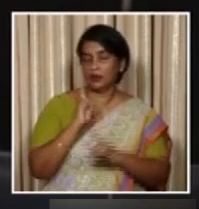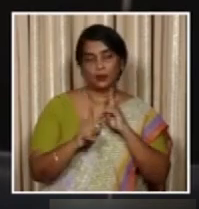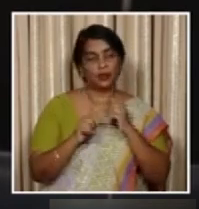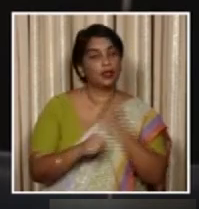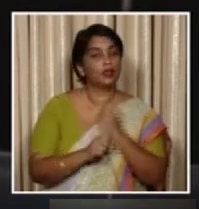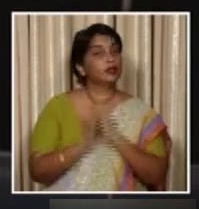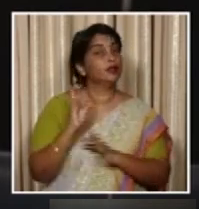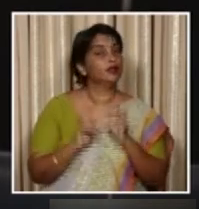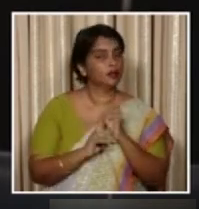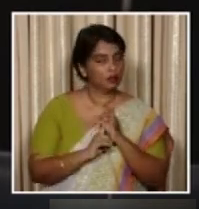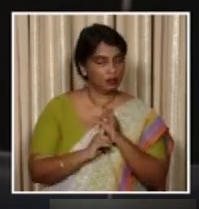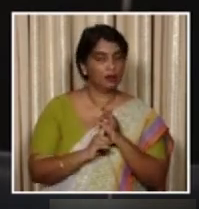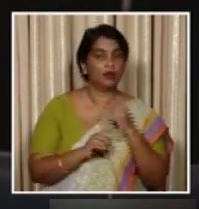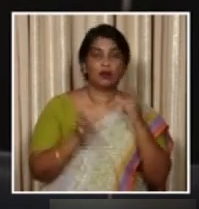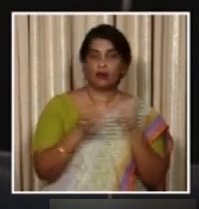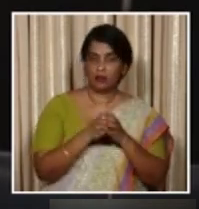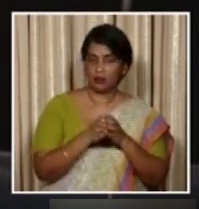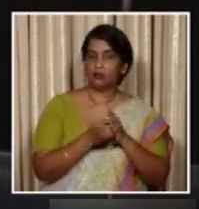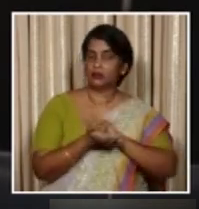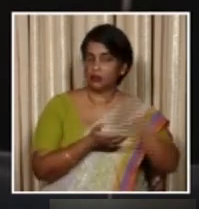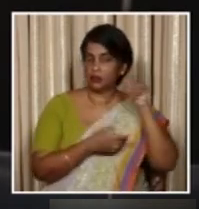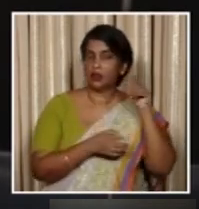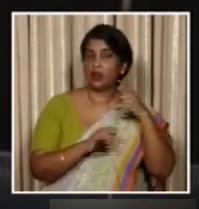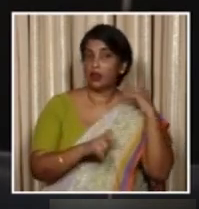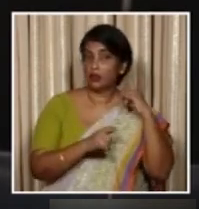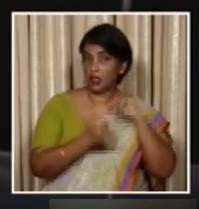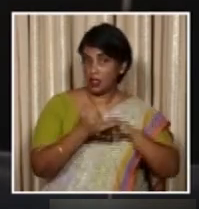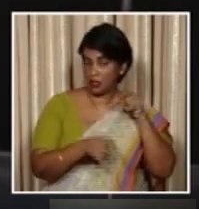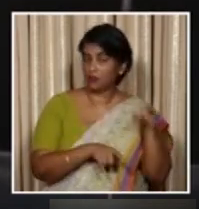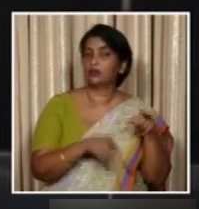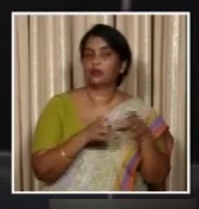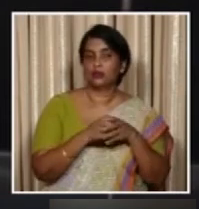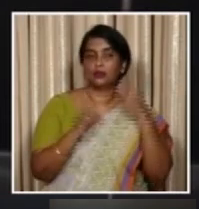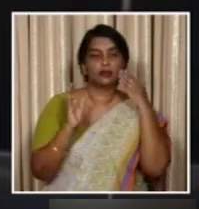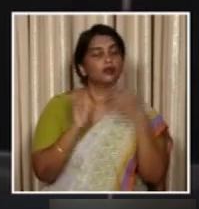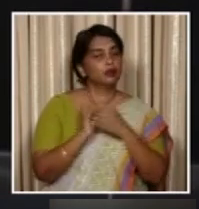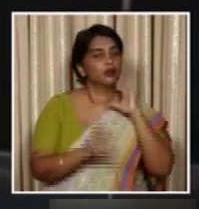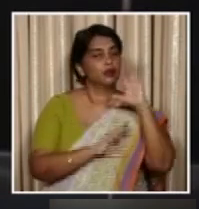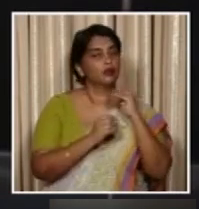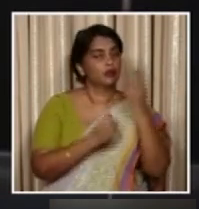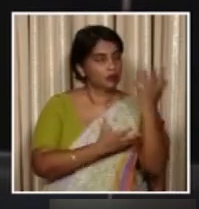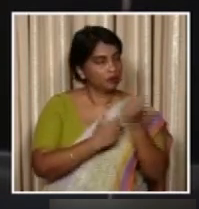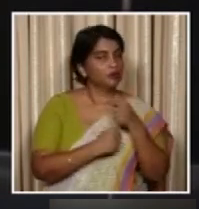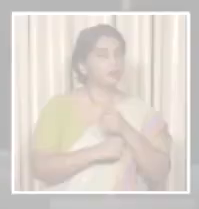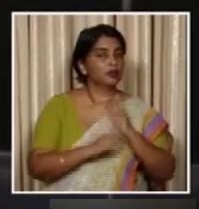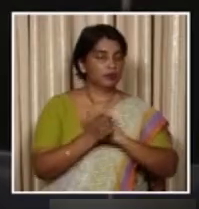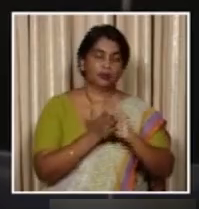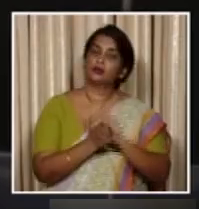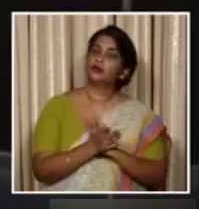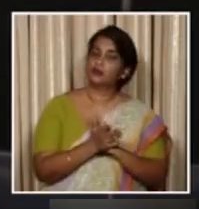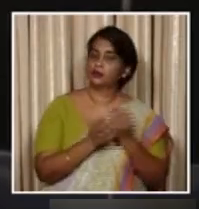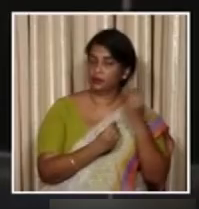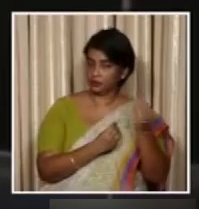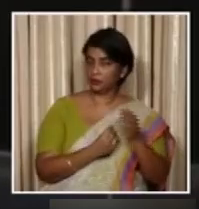රාජ්‍ය අමාත්‍යතුමා සහ කණ්ඩායමක් යවලා ආරක්ෂක ලේකම්තුමා ඇතුළුව මේ පිළිබඳව සියලු තොරතුරු අරගෙන ඒ සඳහා අවශ්‍ය සහනය